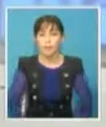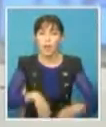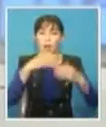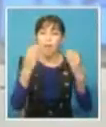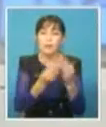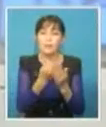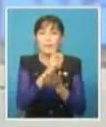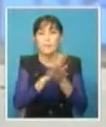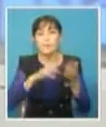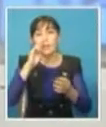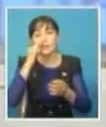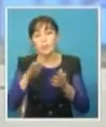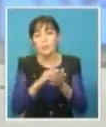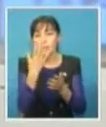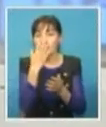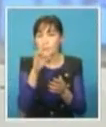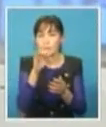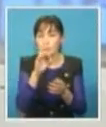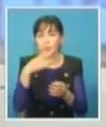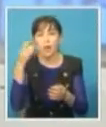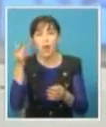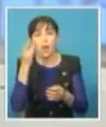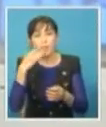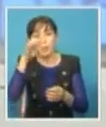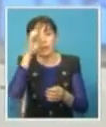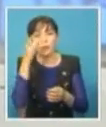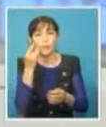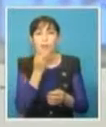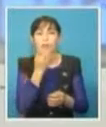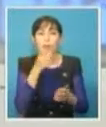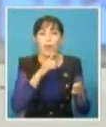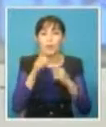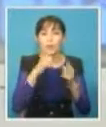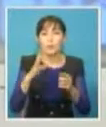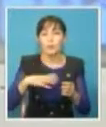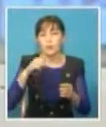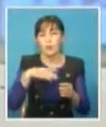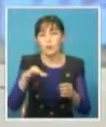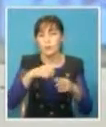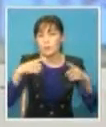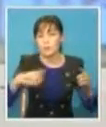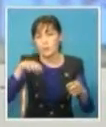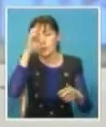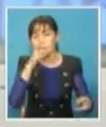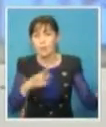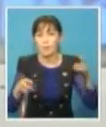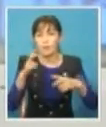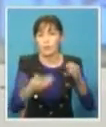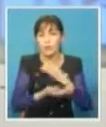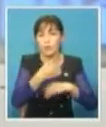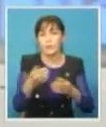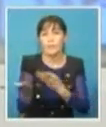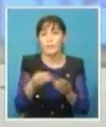Жаңалықтарымыз жалғастырамыз. Шымкентте осымен 5-ші рет мәңгілік елдің мәңгілік тілі облыстық форум өтті. Оған тек облыстан емес, еліміздің барлық аймағынан қонақтар